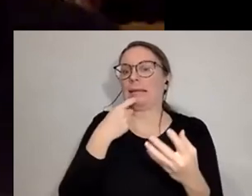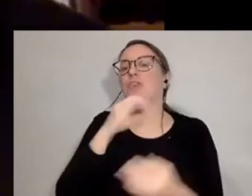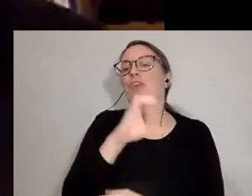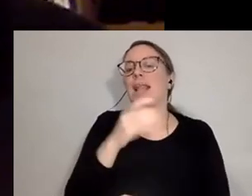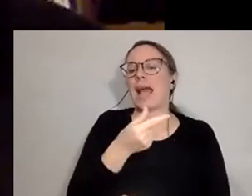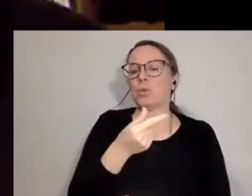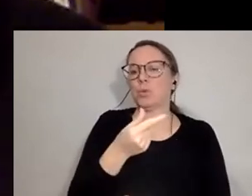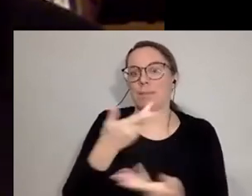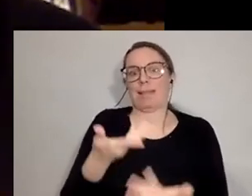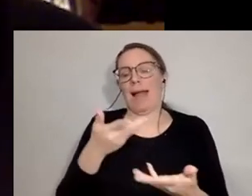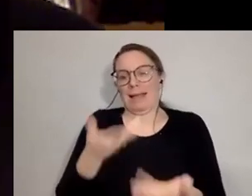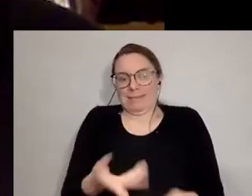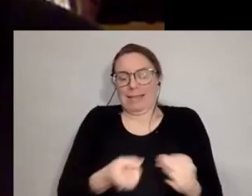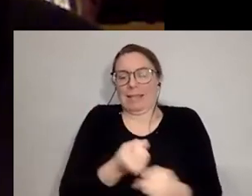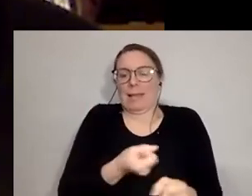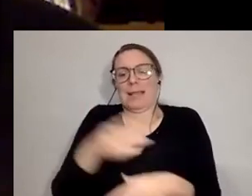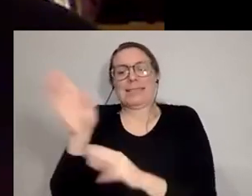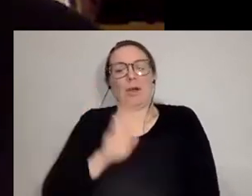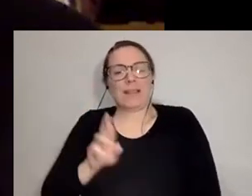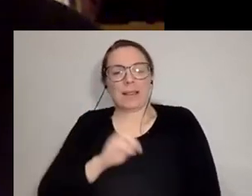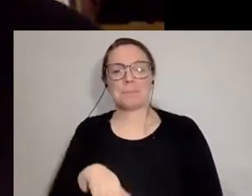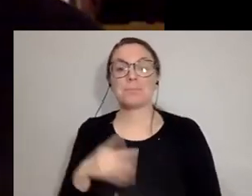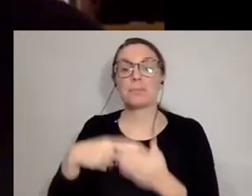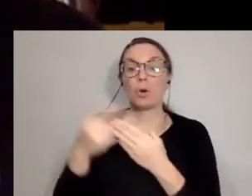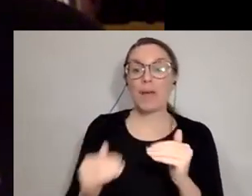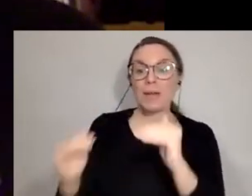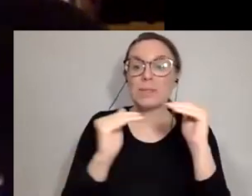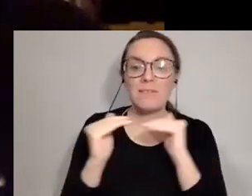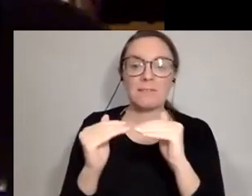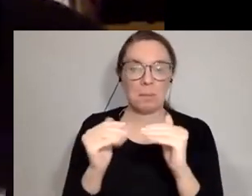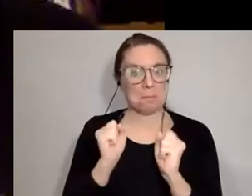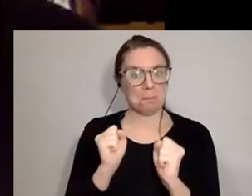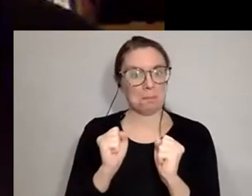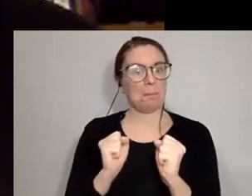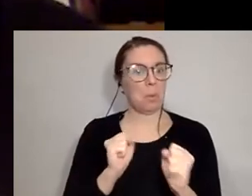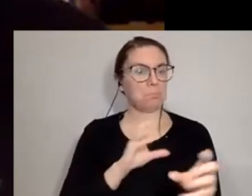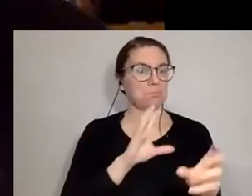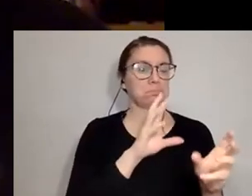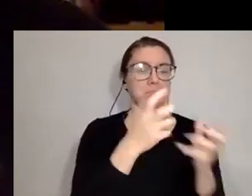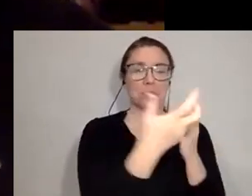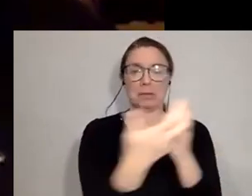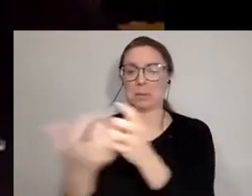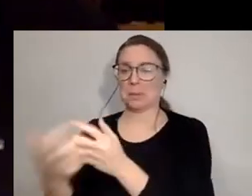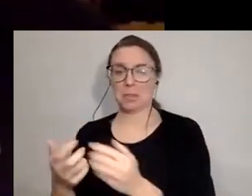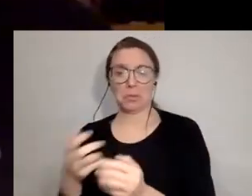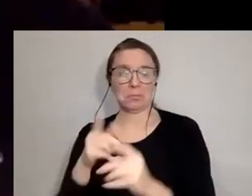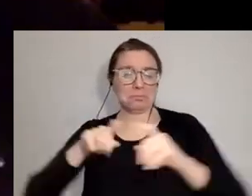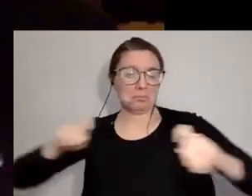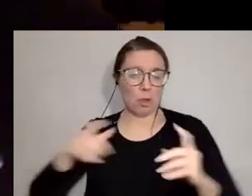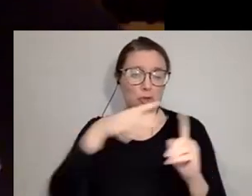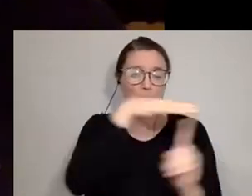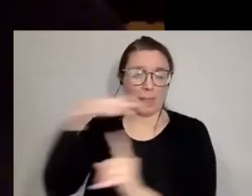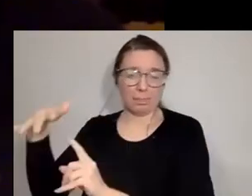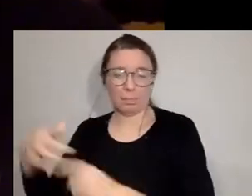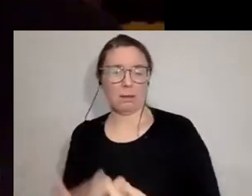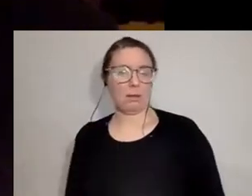et ces projets inclusifs peuvent s'inscrire dans plein de domaines de la vie différent, la formation